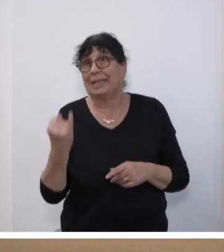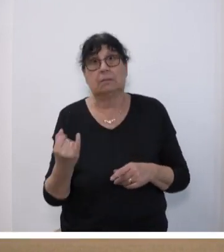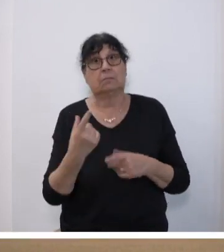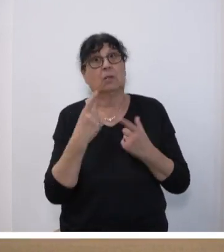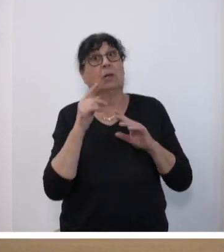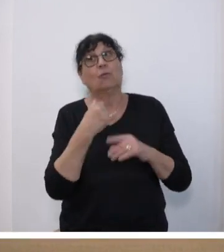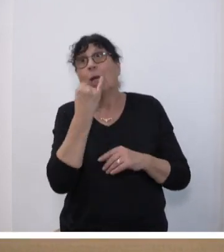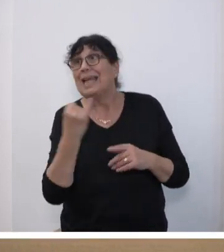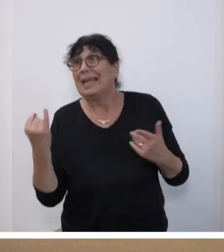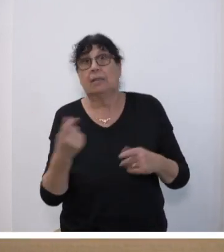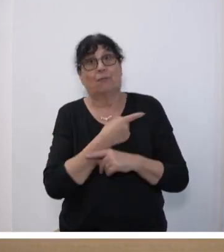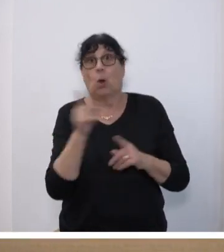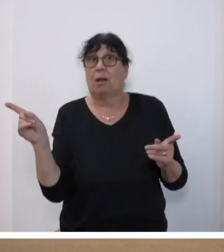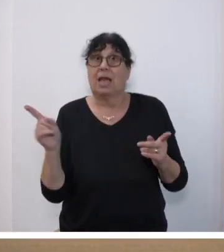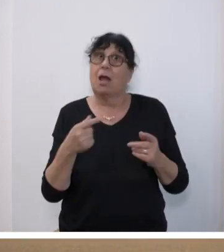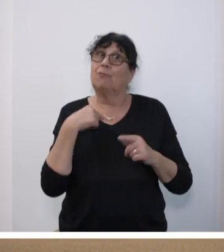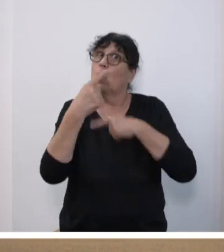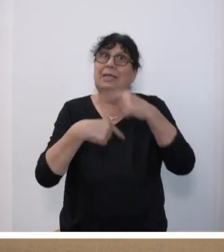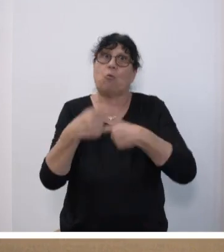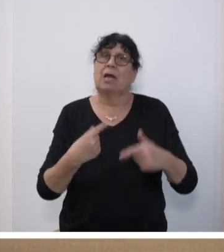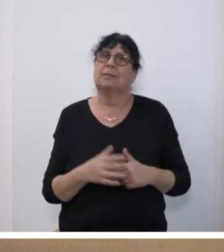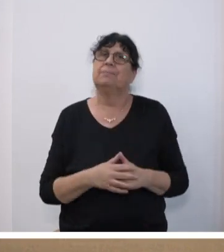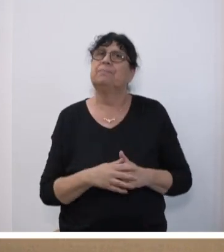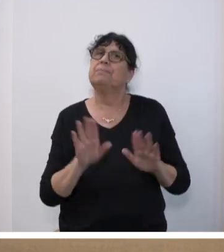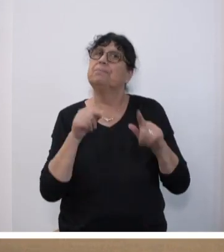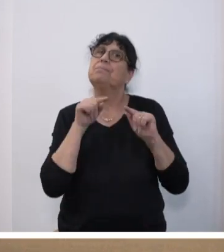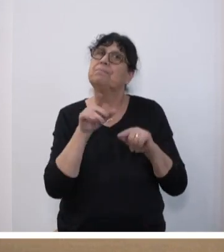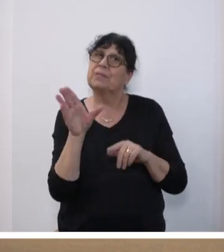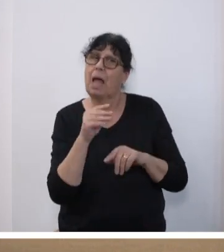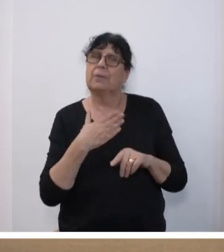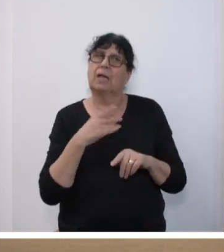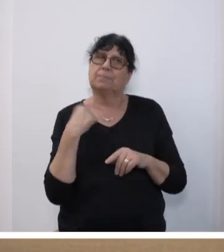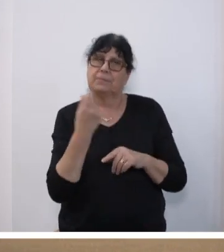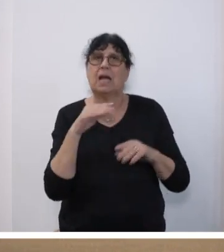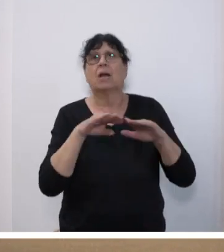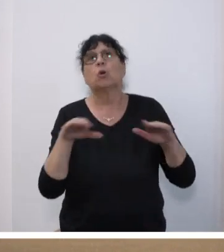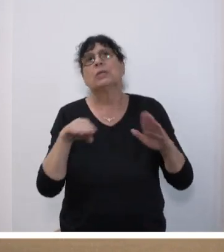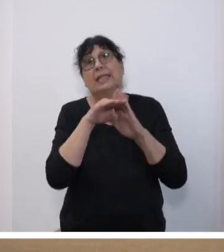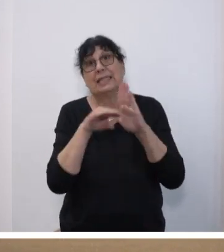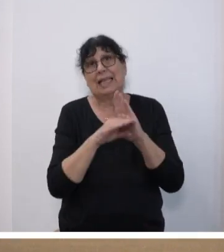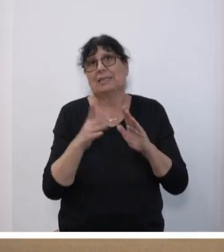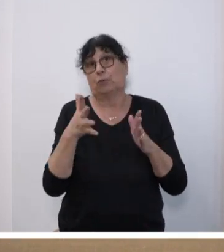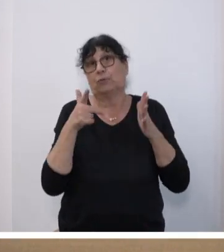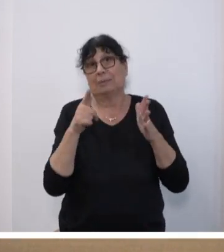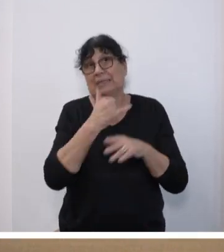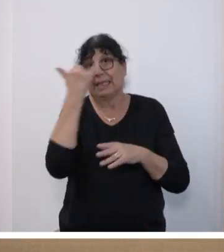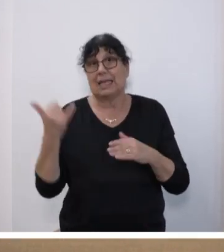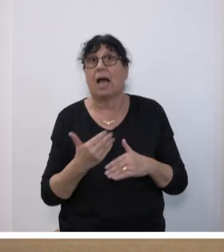für jeden und sie gilt für die Ewigkeit. Und damit hat unser Grundgesetz auch 75 Jahre